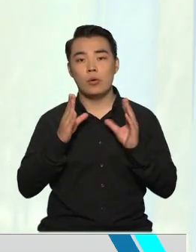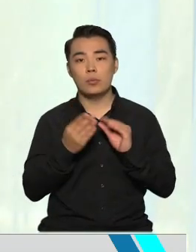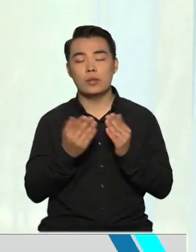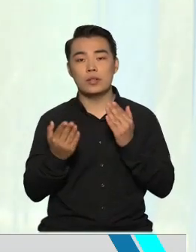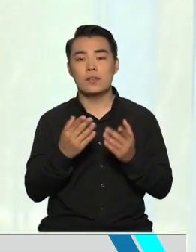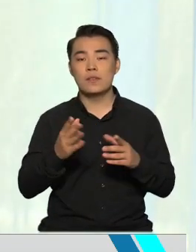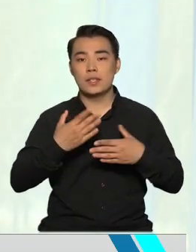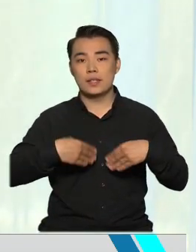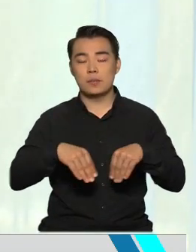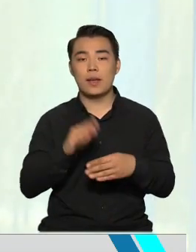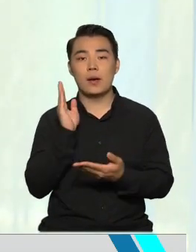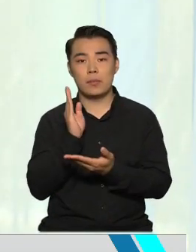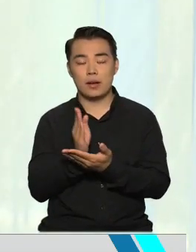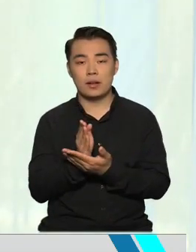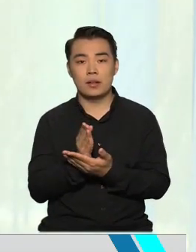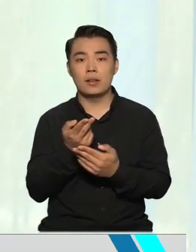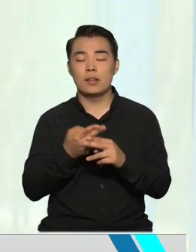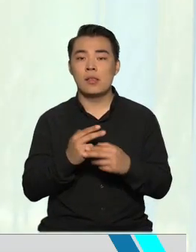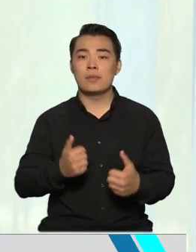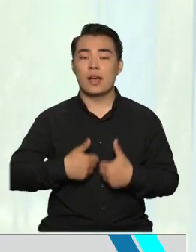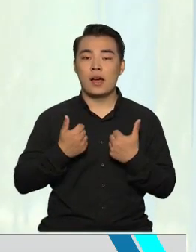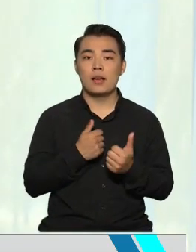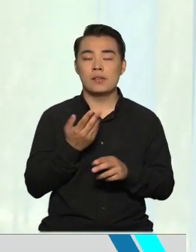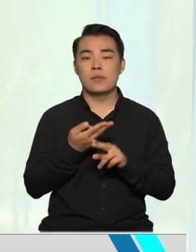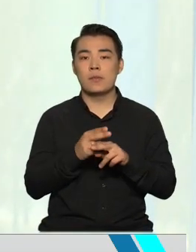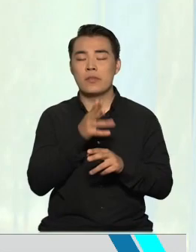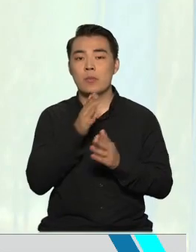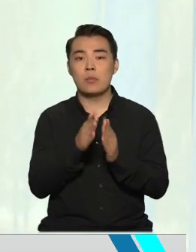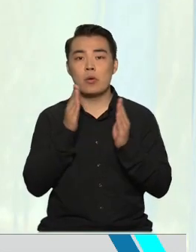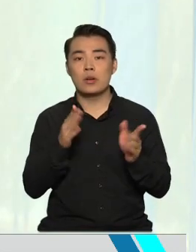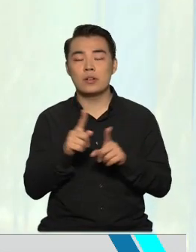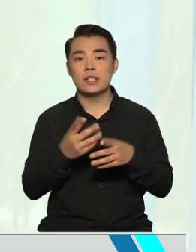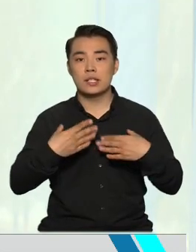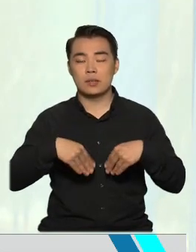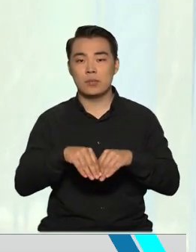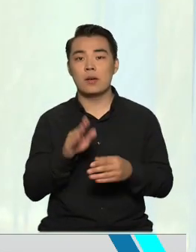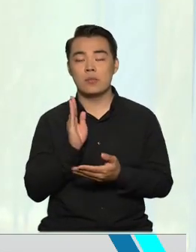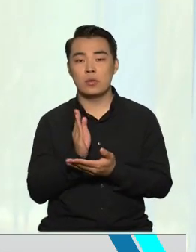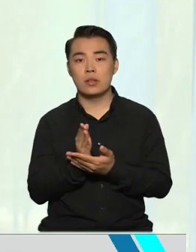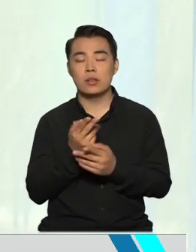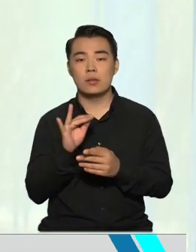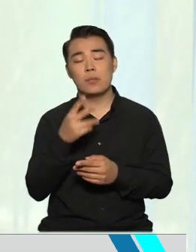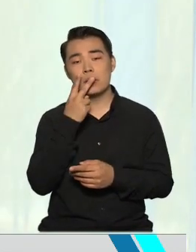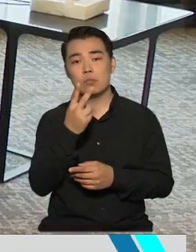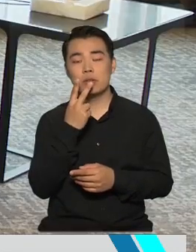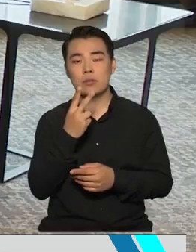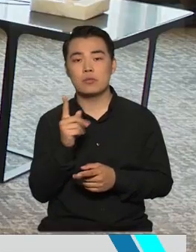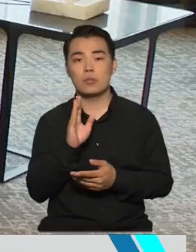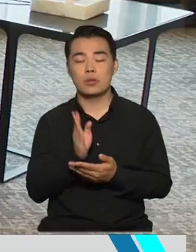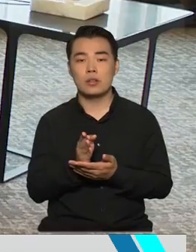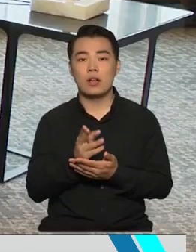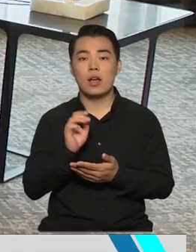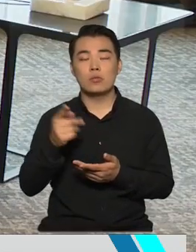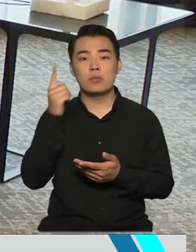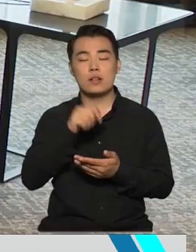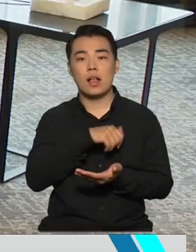семья, поэтому постараюсь провести с ними побольше времени и посмотрим, да. А кого считаешь